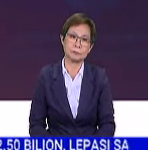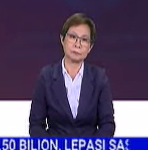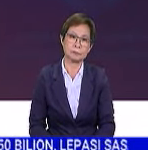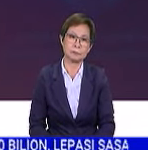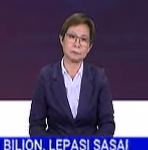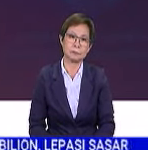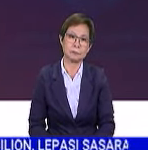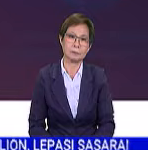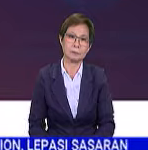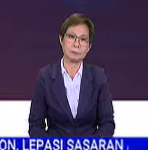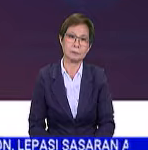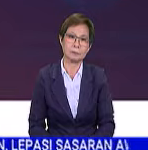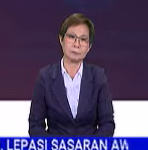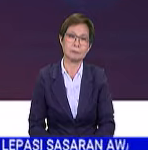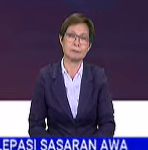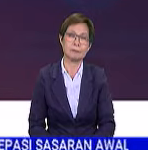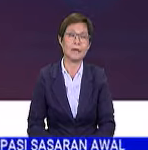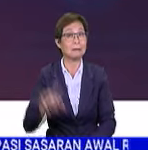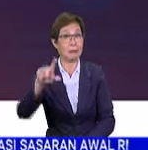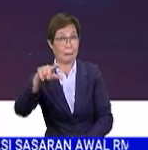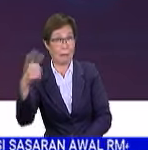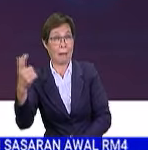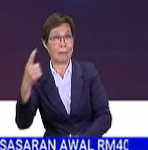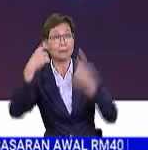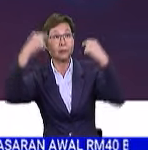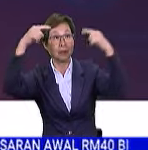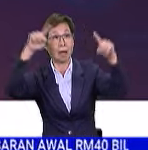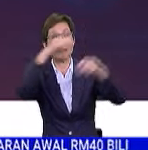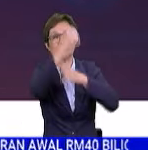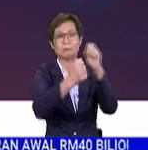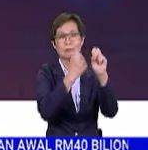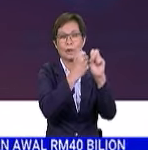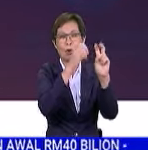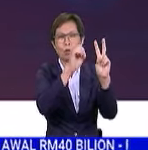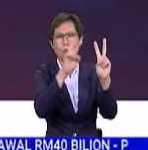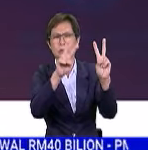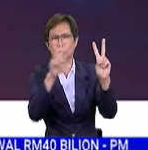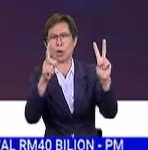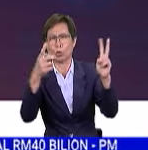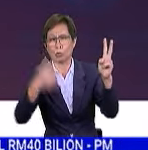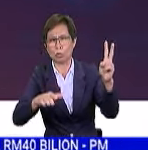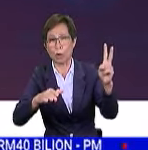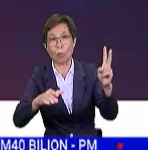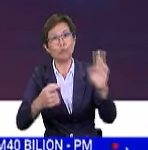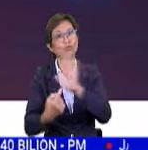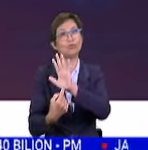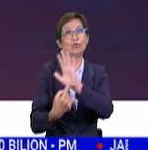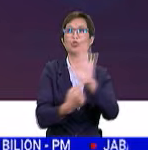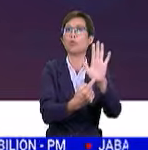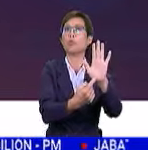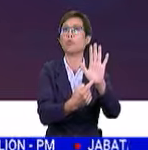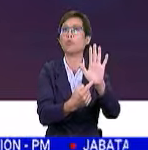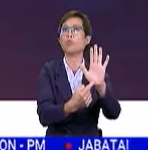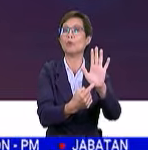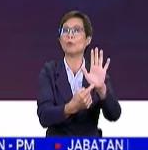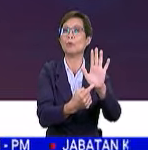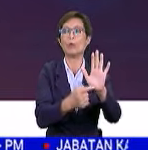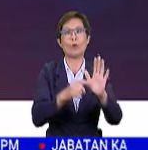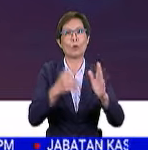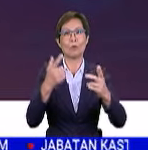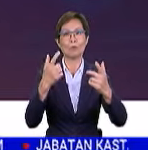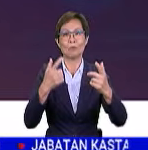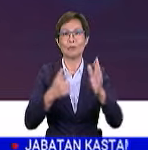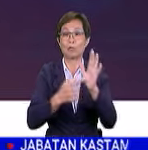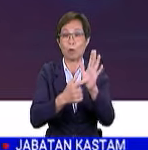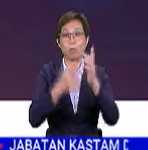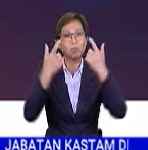Selain kejayaan kutipan hasil, tahun 2021 juga telah menyerlahkan keunggulan